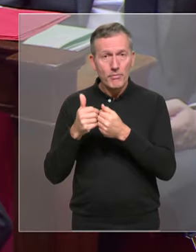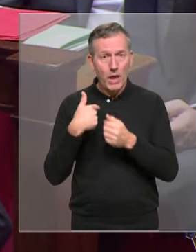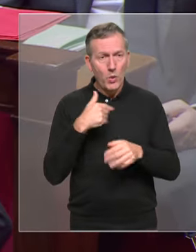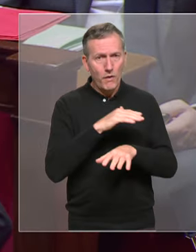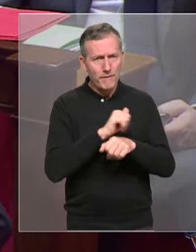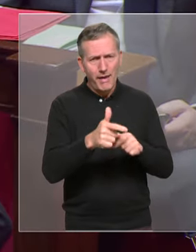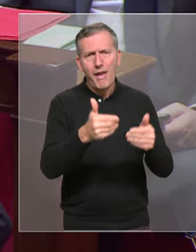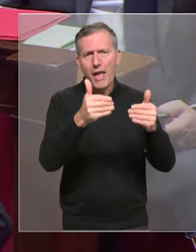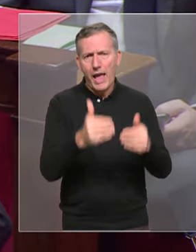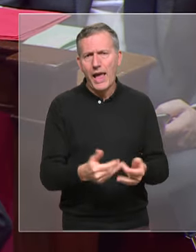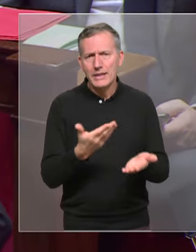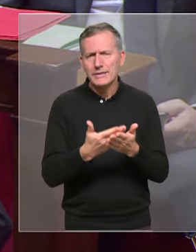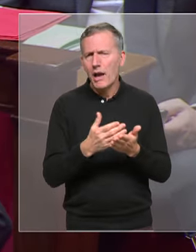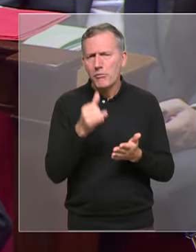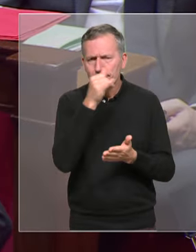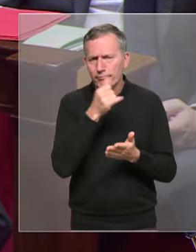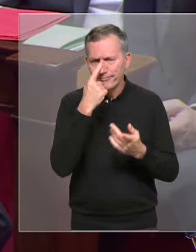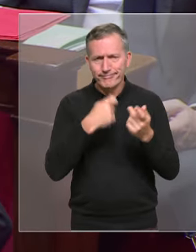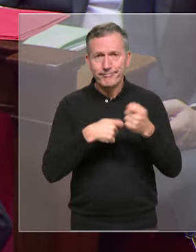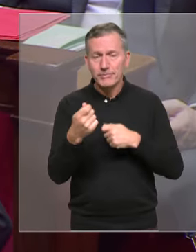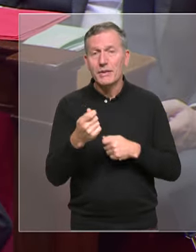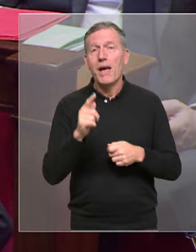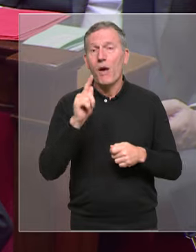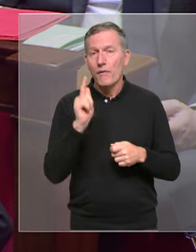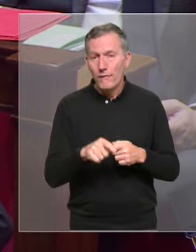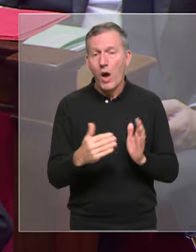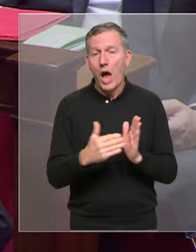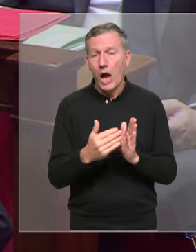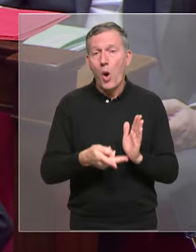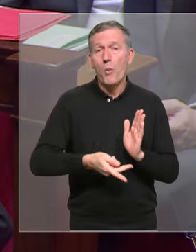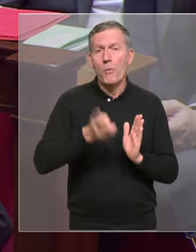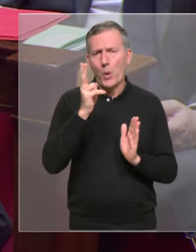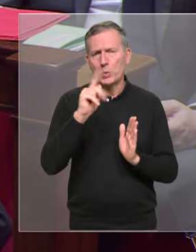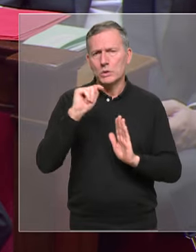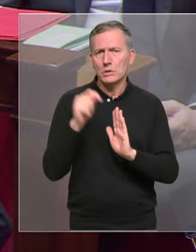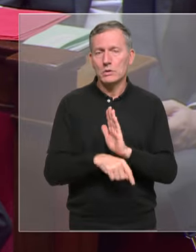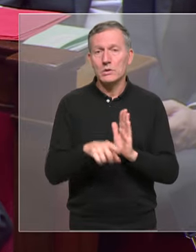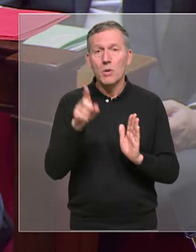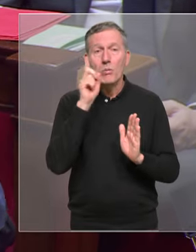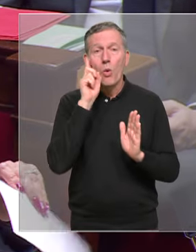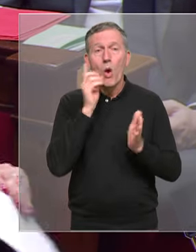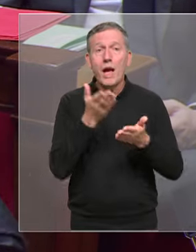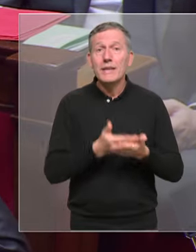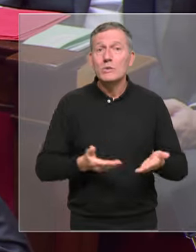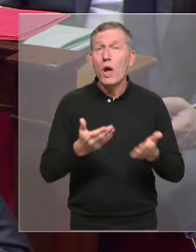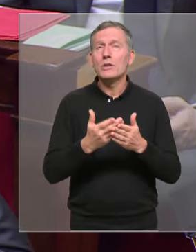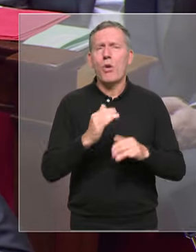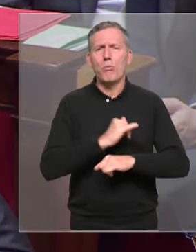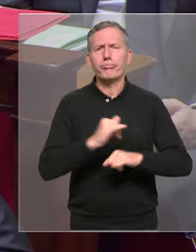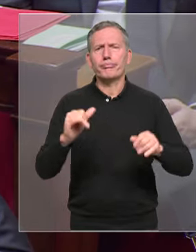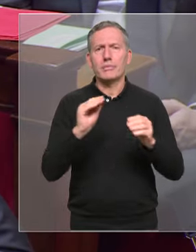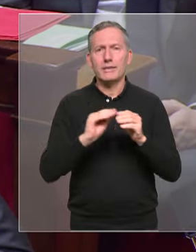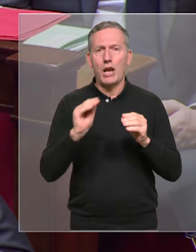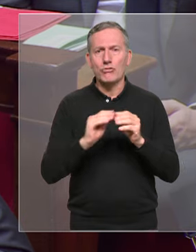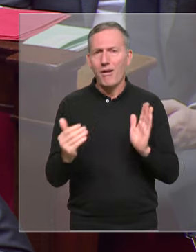fin à cette absurdité. Mais il nous faut effectivement aller encore plus loin, car des situations ubuesques demeurent sur